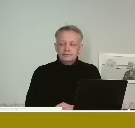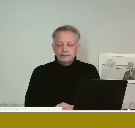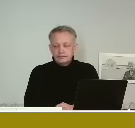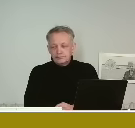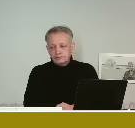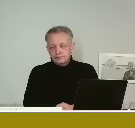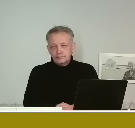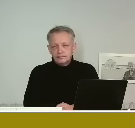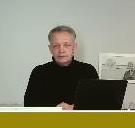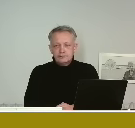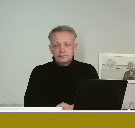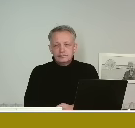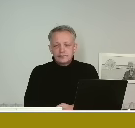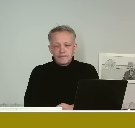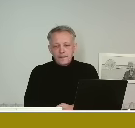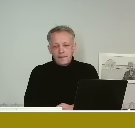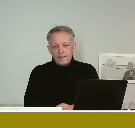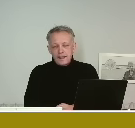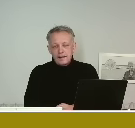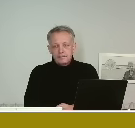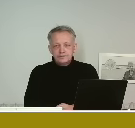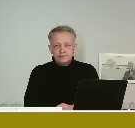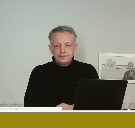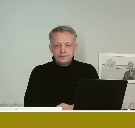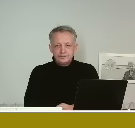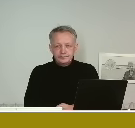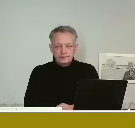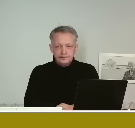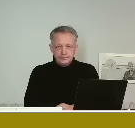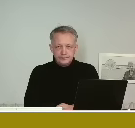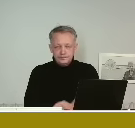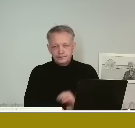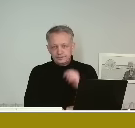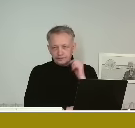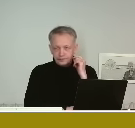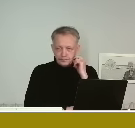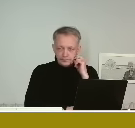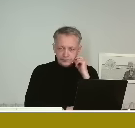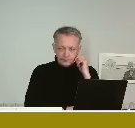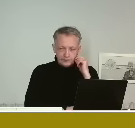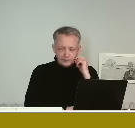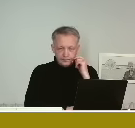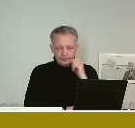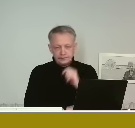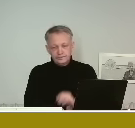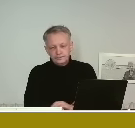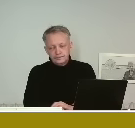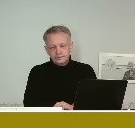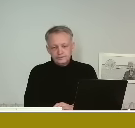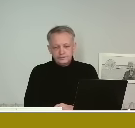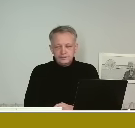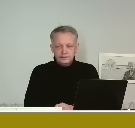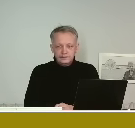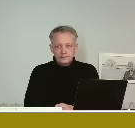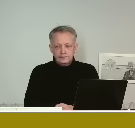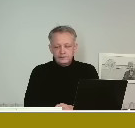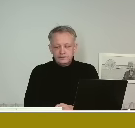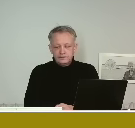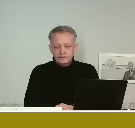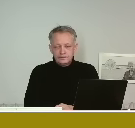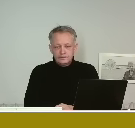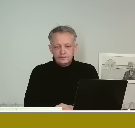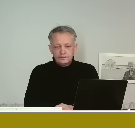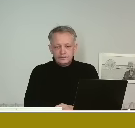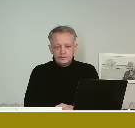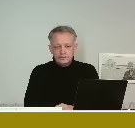Действующий президент США Байден с каждым днем дает все больше и больше поводов для всего мира обсуждать состояние его здоровья. Это президент одной из